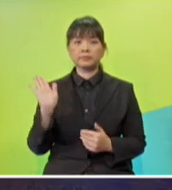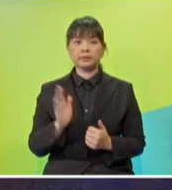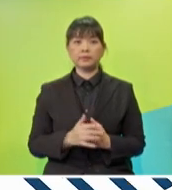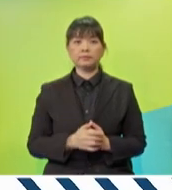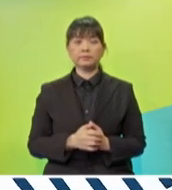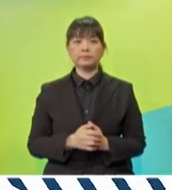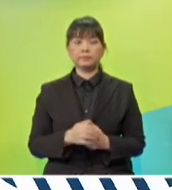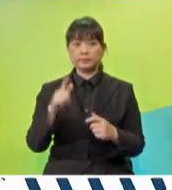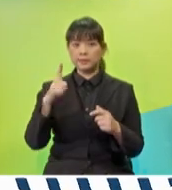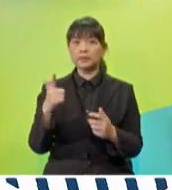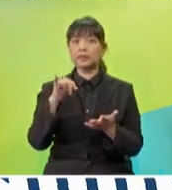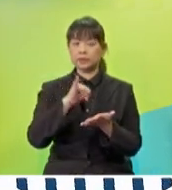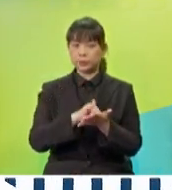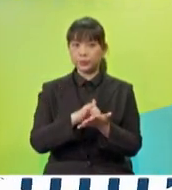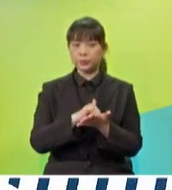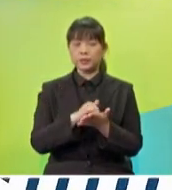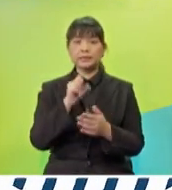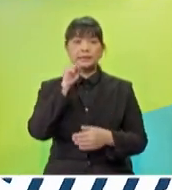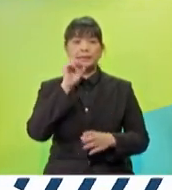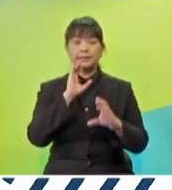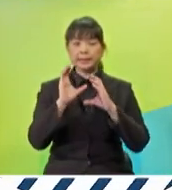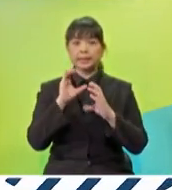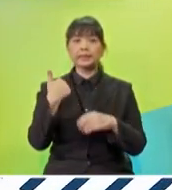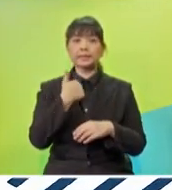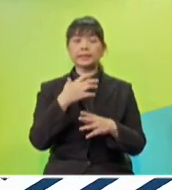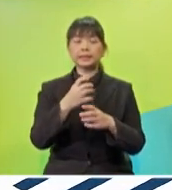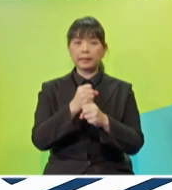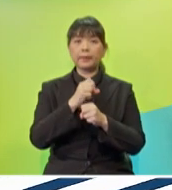selain itu kita juga dapat hidup dengan selisih